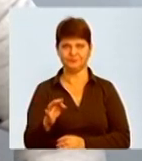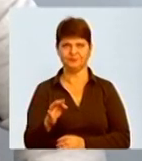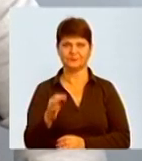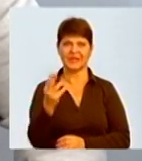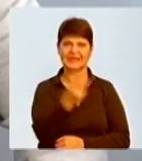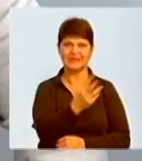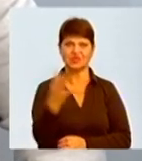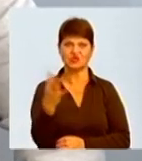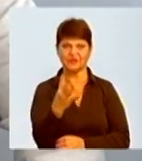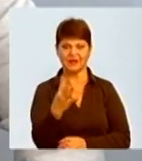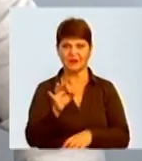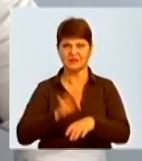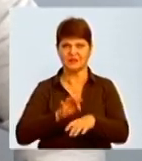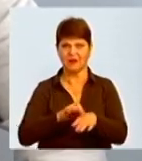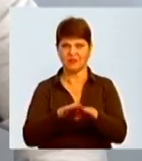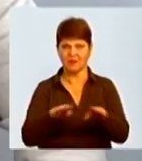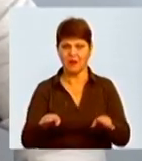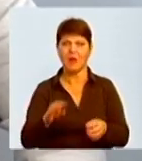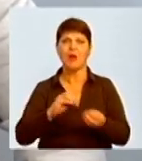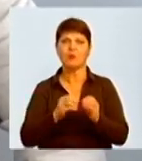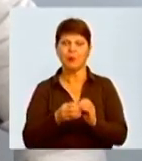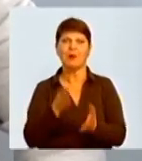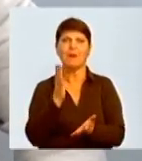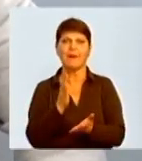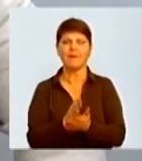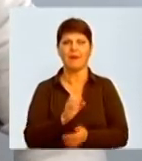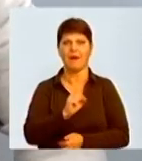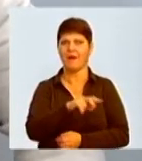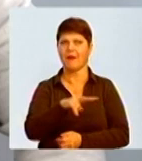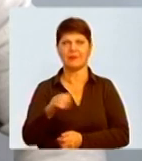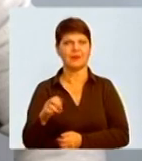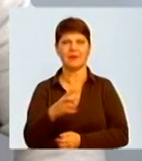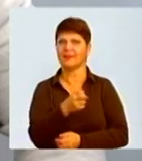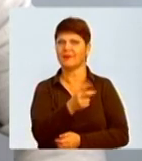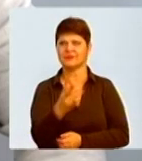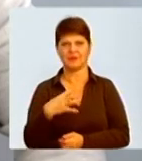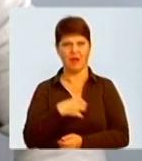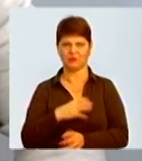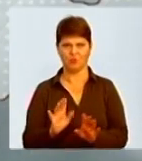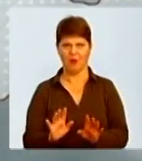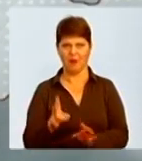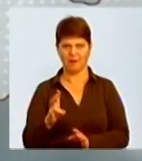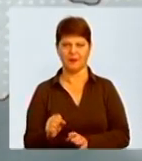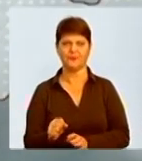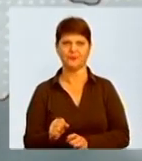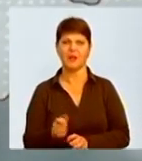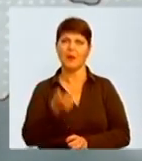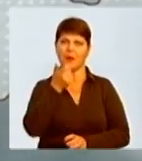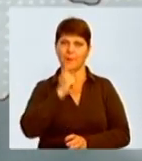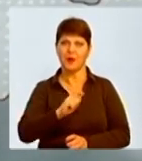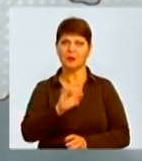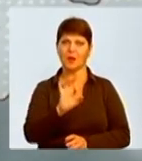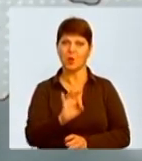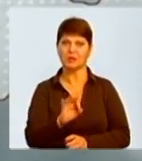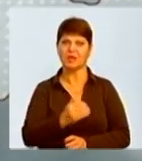хвороби. Тому ця проблема є, але вона не настільки актуальна. Власне, пане Олександре, хочу запитати